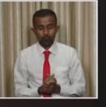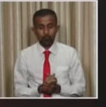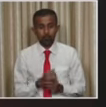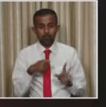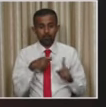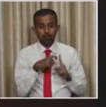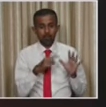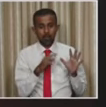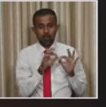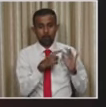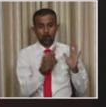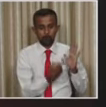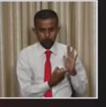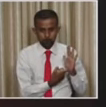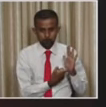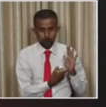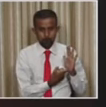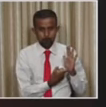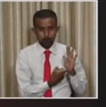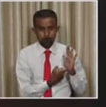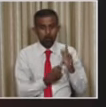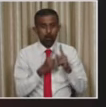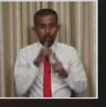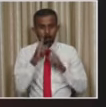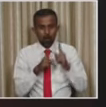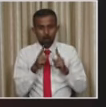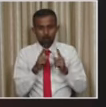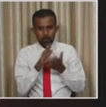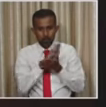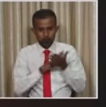this speech he said very clearly that